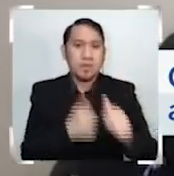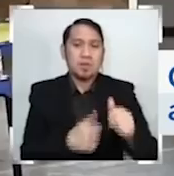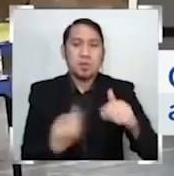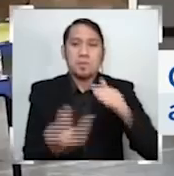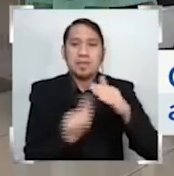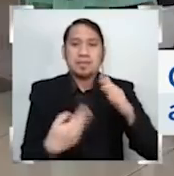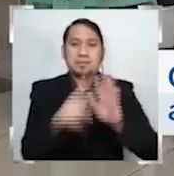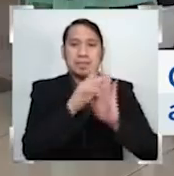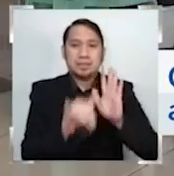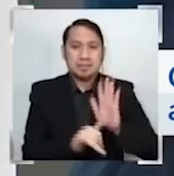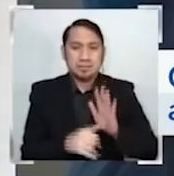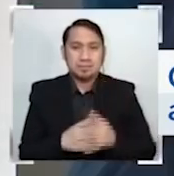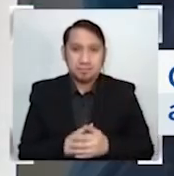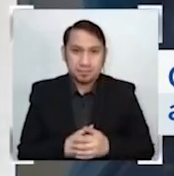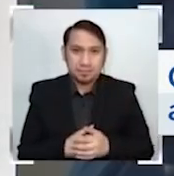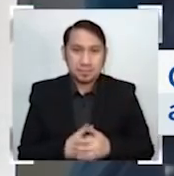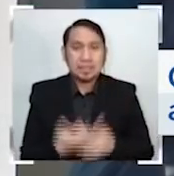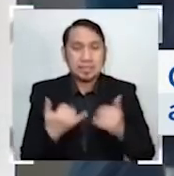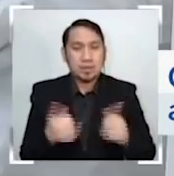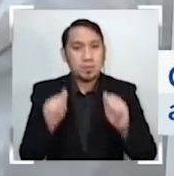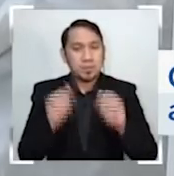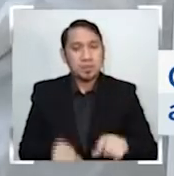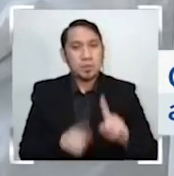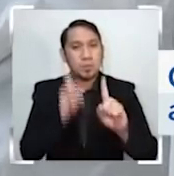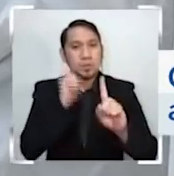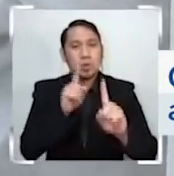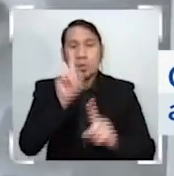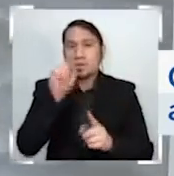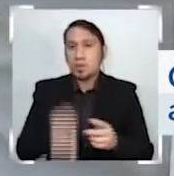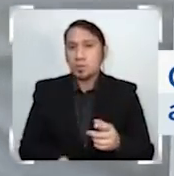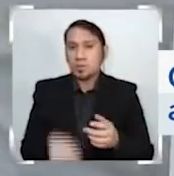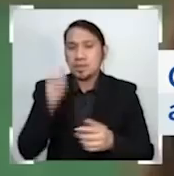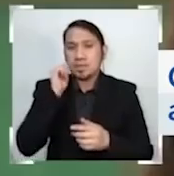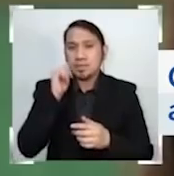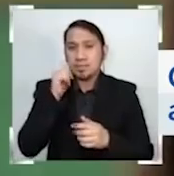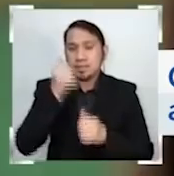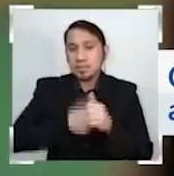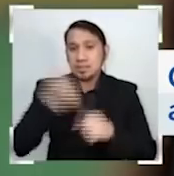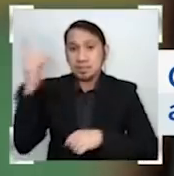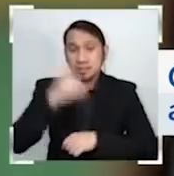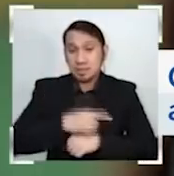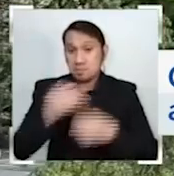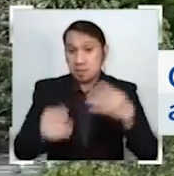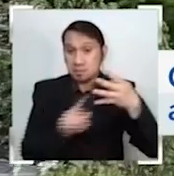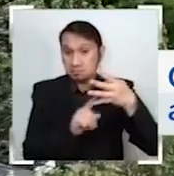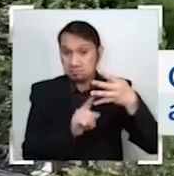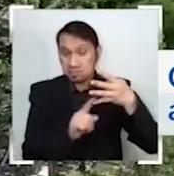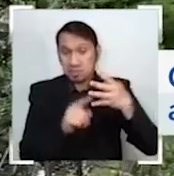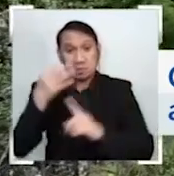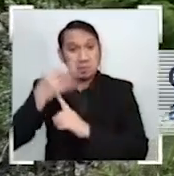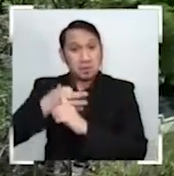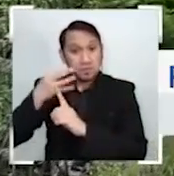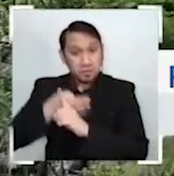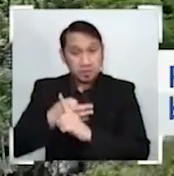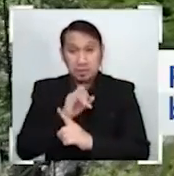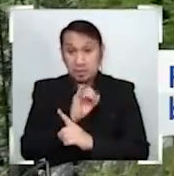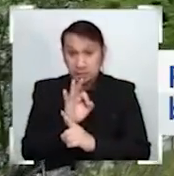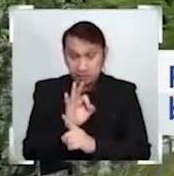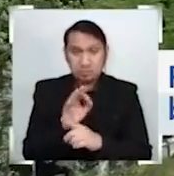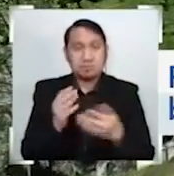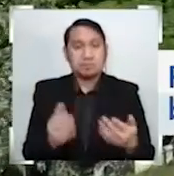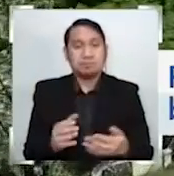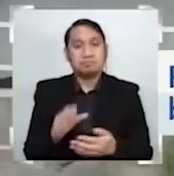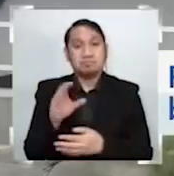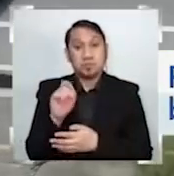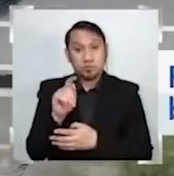standards. Posible raw maabot ang 1,000 daily cases sa NCR sa bandang katapusan pa ng Pebrero. Kung kumbinsido na ang Okta na